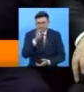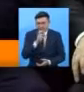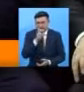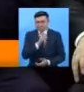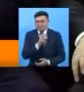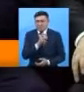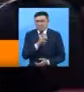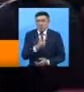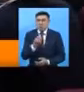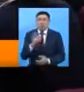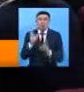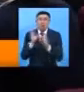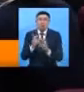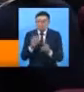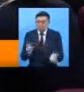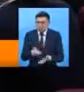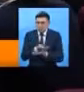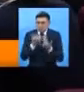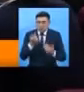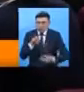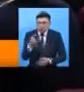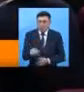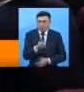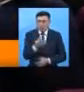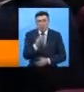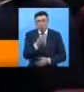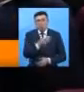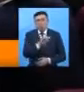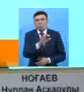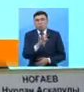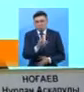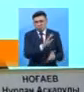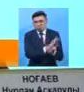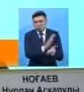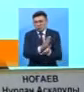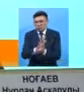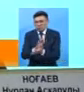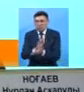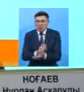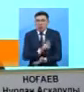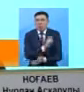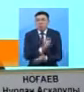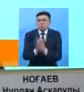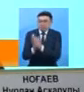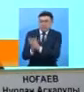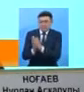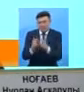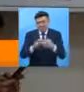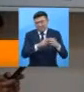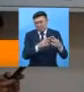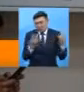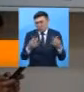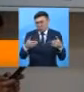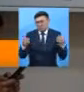количество общественного транспорта работу по санитарной очистке населённого пункта жители обратились к властям с просьбой решить возникшие